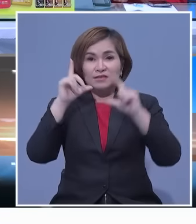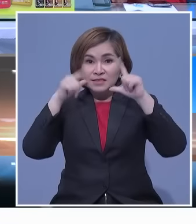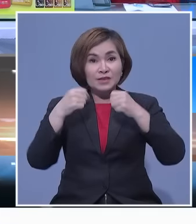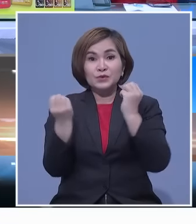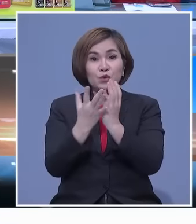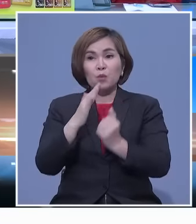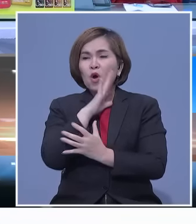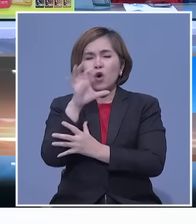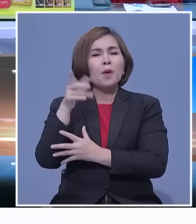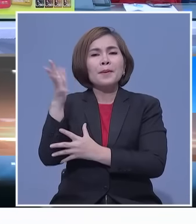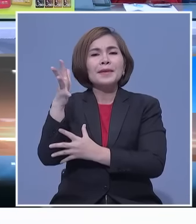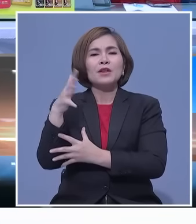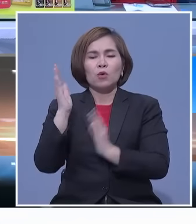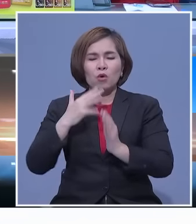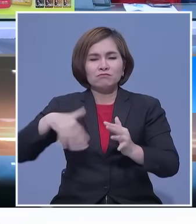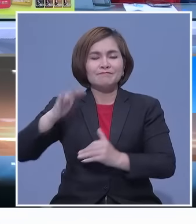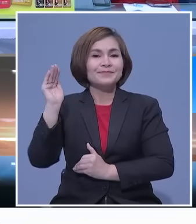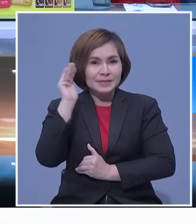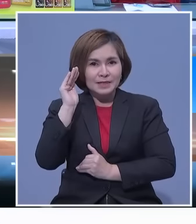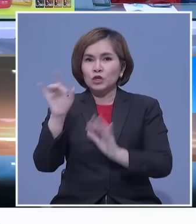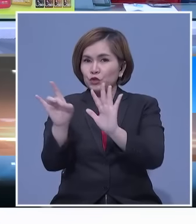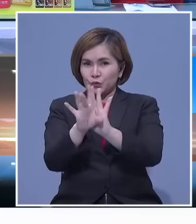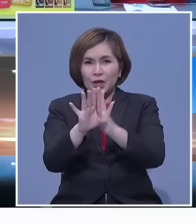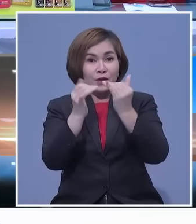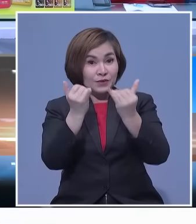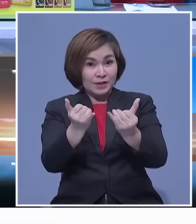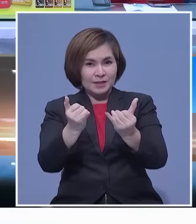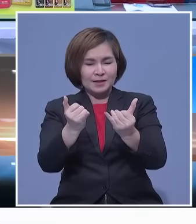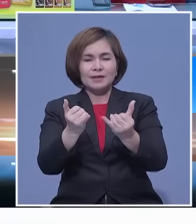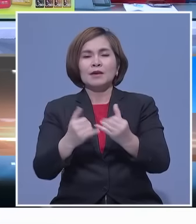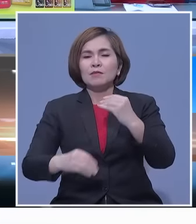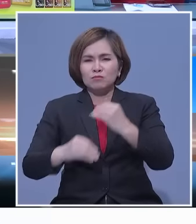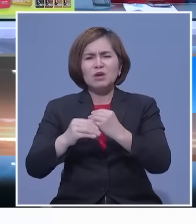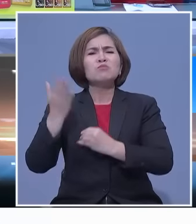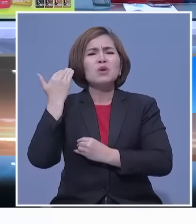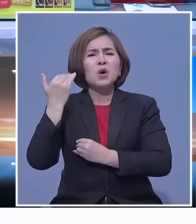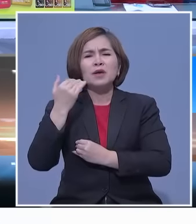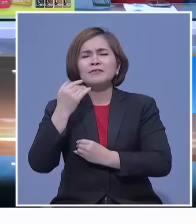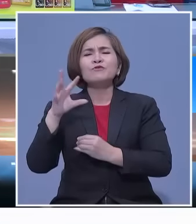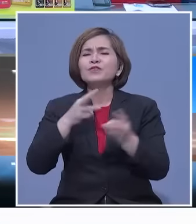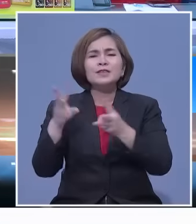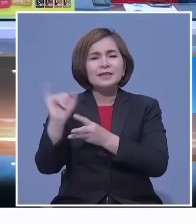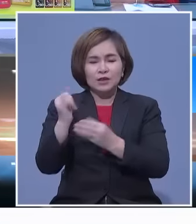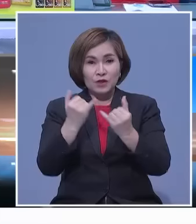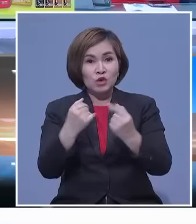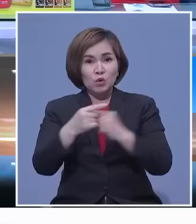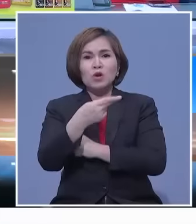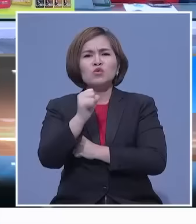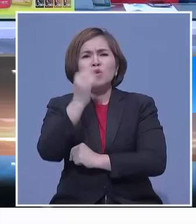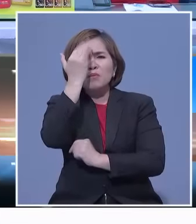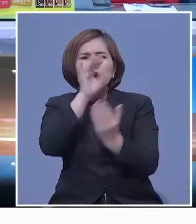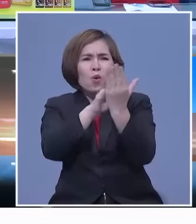ทำไมและข้อสุดท้ายอันเนี้ยเป็นประเด็นหลักณตอนนี้ที่ใหม่กว่าแต่ก่อนแต่ก่อนเี่อาจจะยังไม่ใช้กันคือเรื่องของคอร์สความ